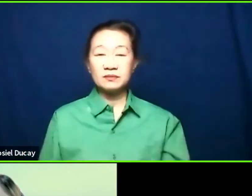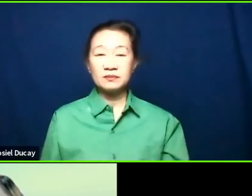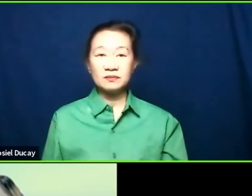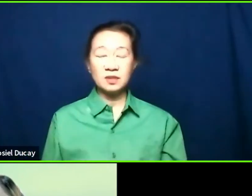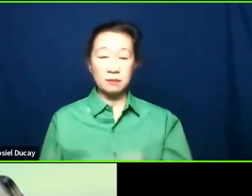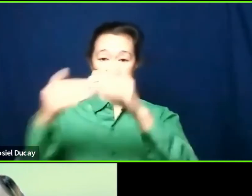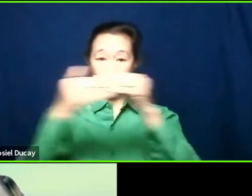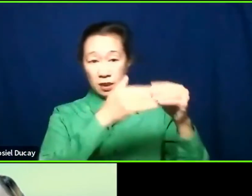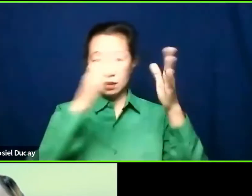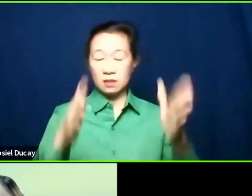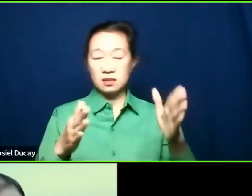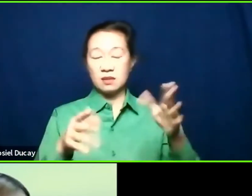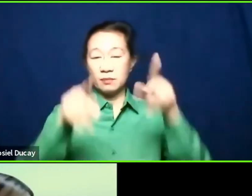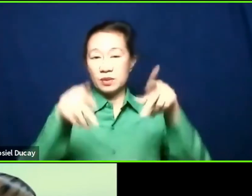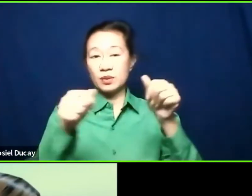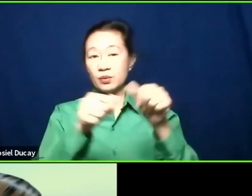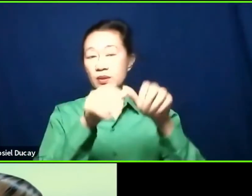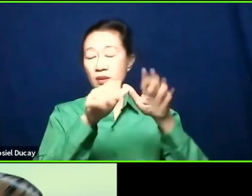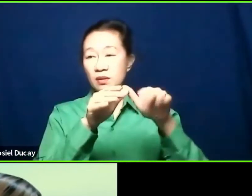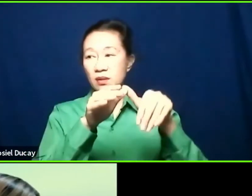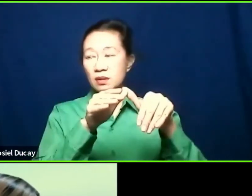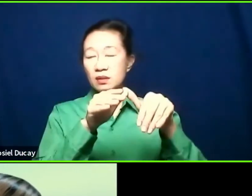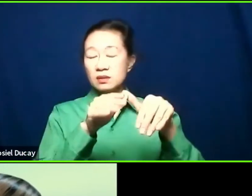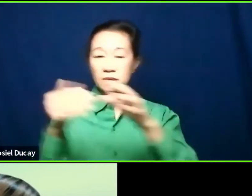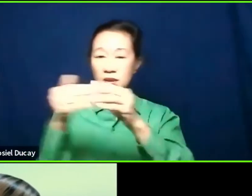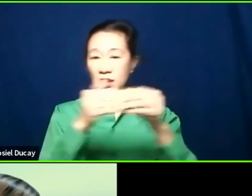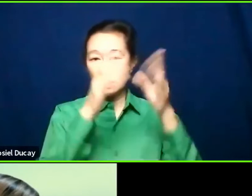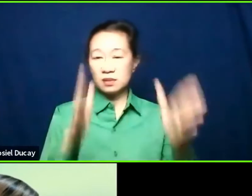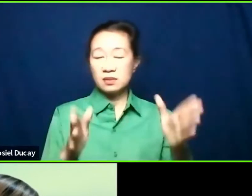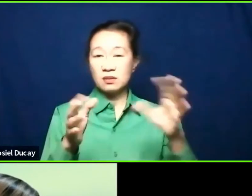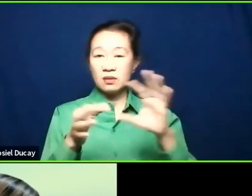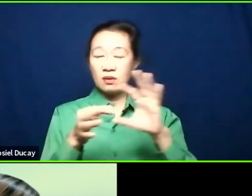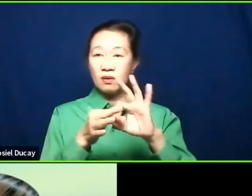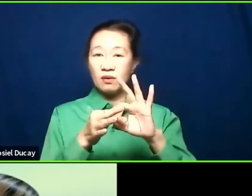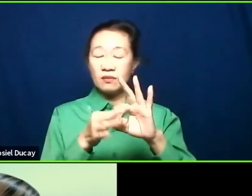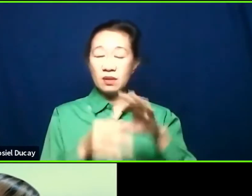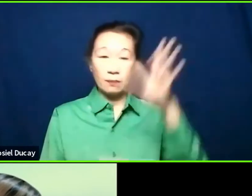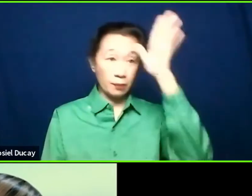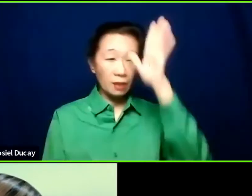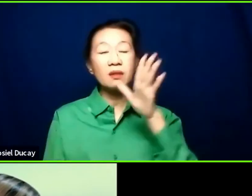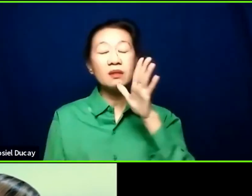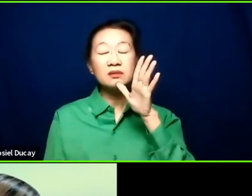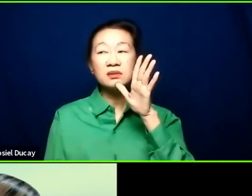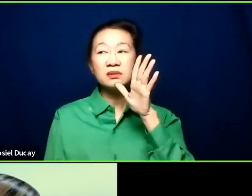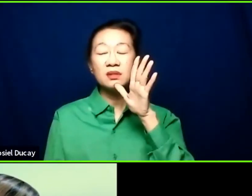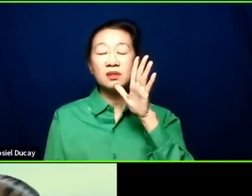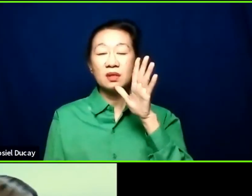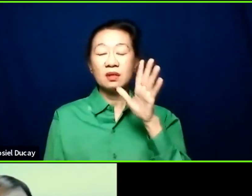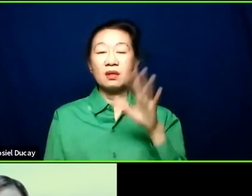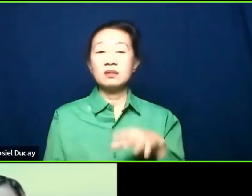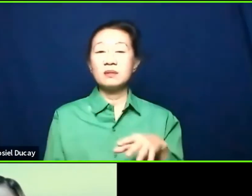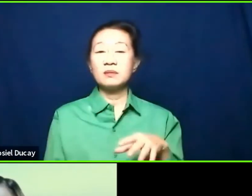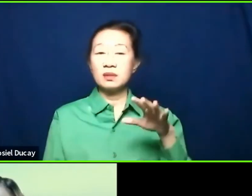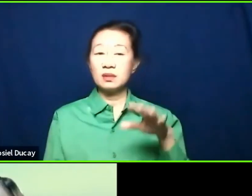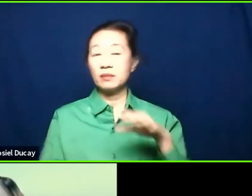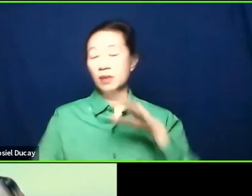leaders, no, ng persons with disability, yung leaders ng mga magulang, no, na may anak na may